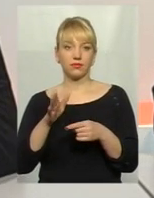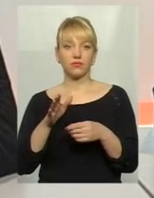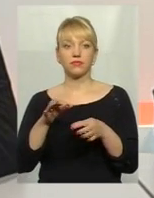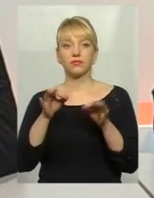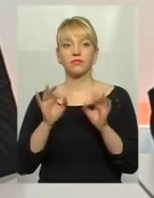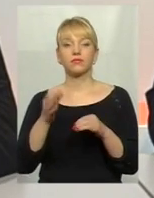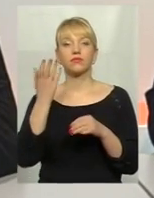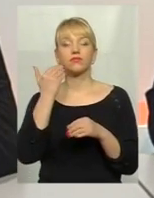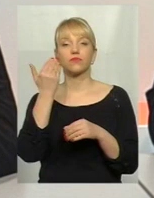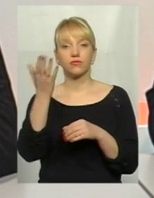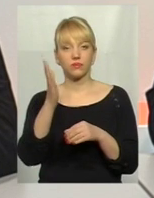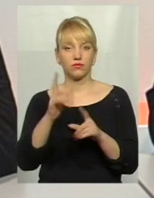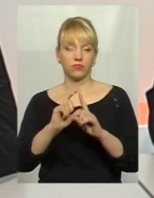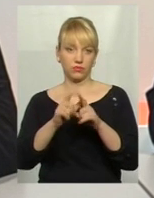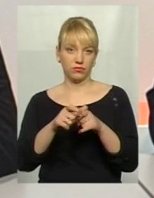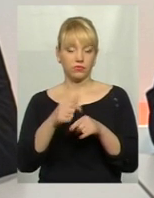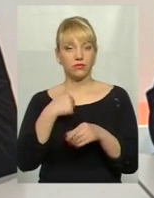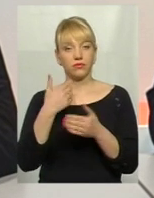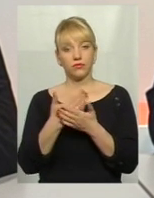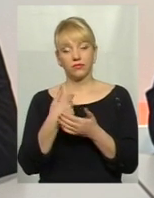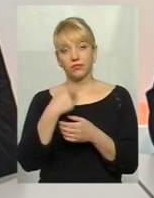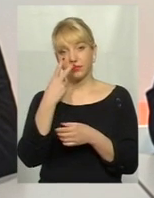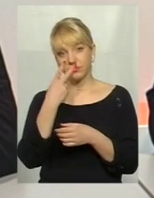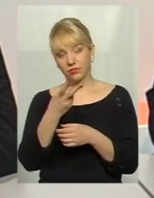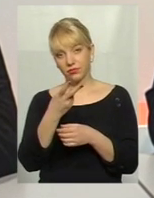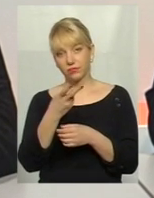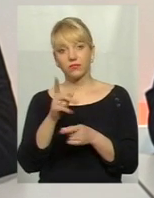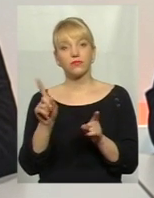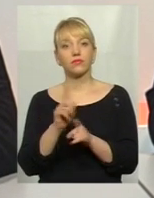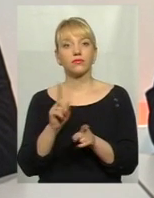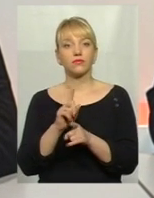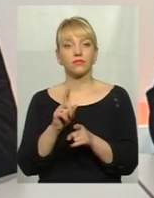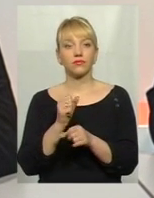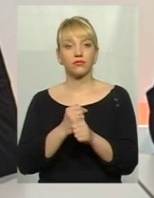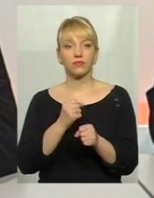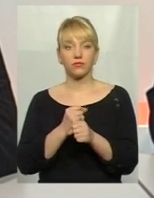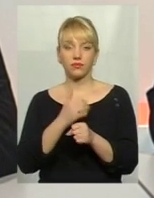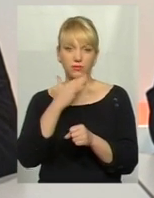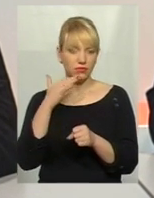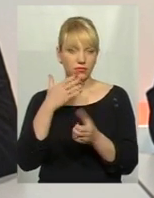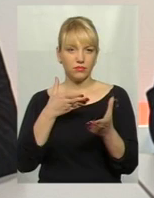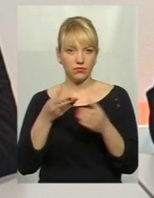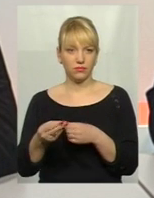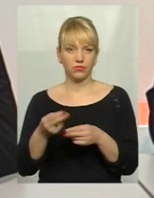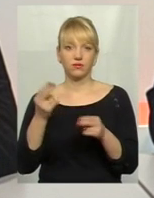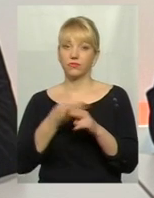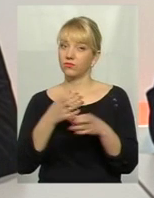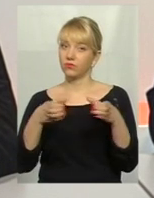правильно, коли вони будуть давати відповідь. Моє бачення збоку, тому що спрацювали цілий ряд чинників. Відсутність